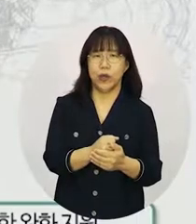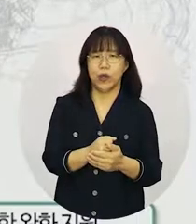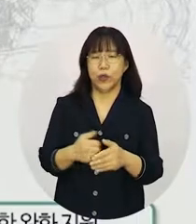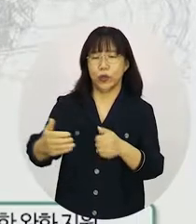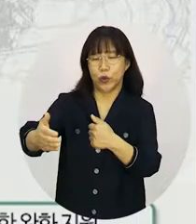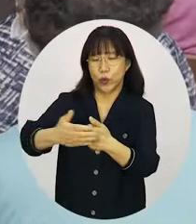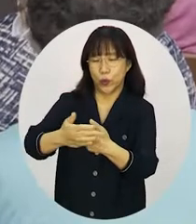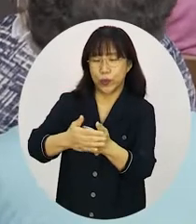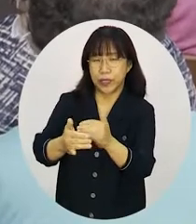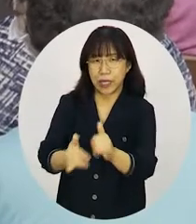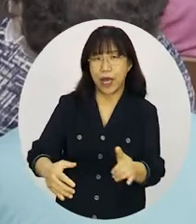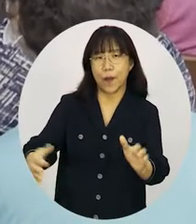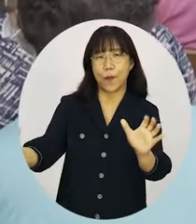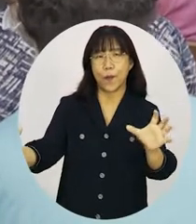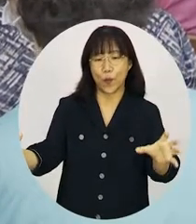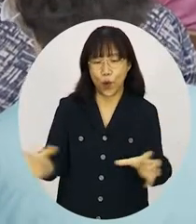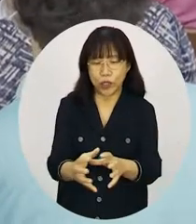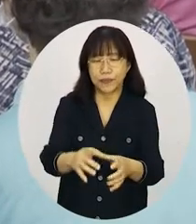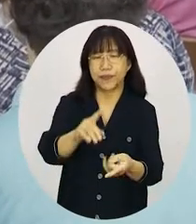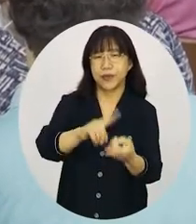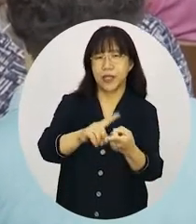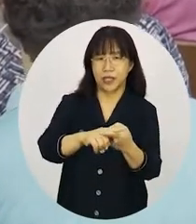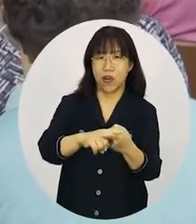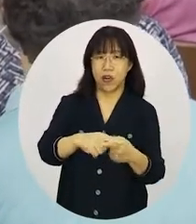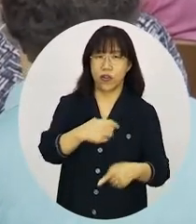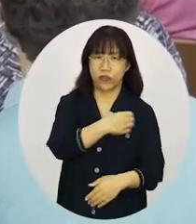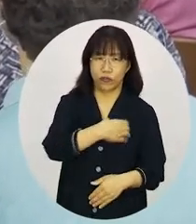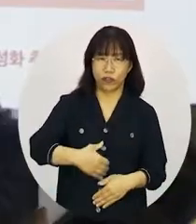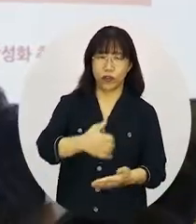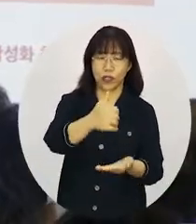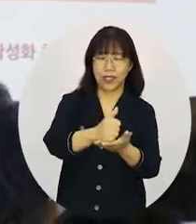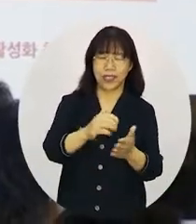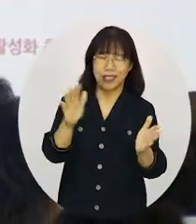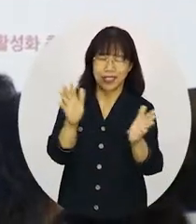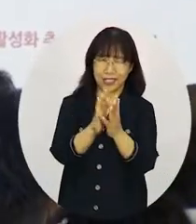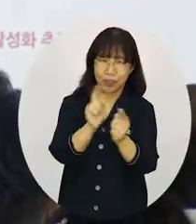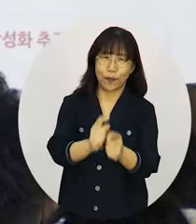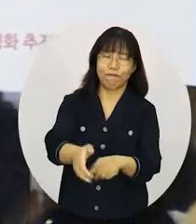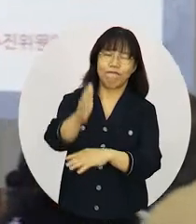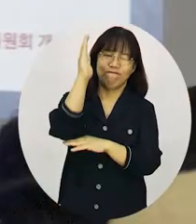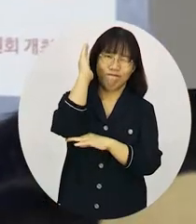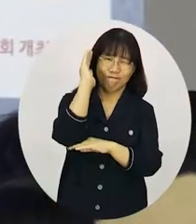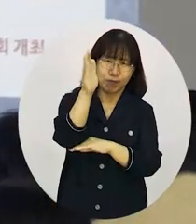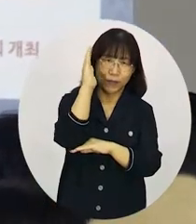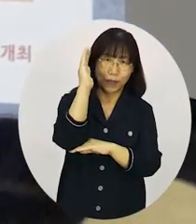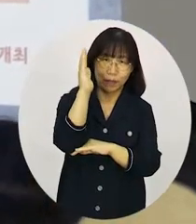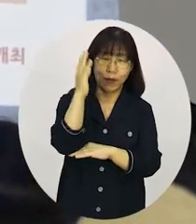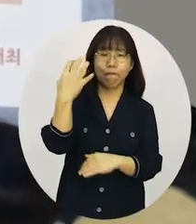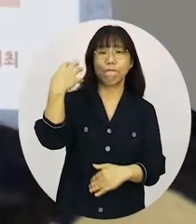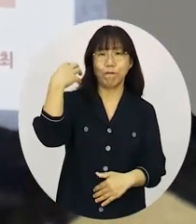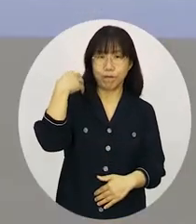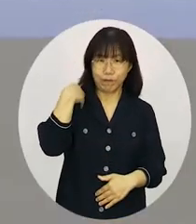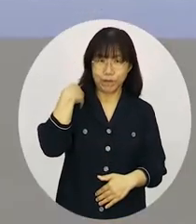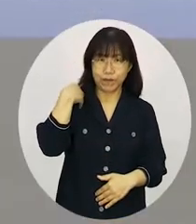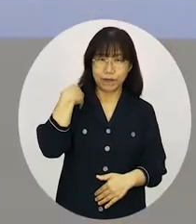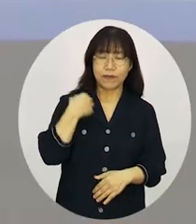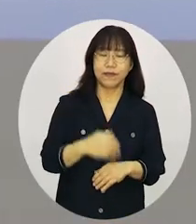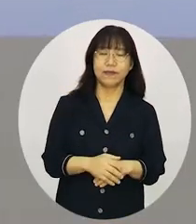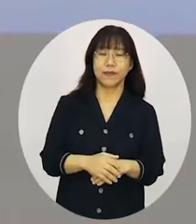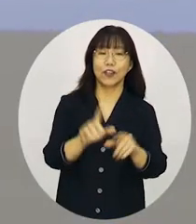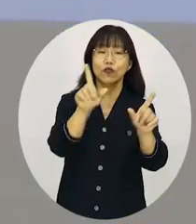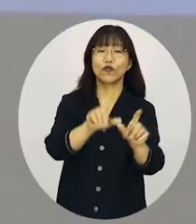소통 서포터즈 모집 운영 등 향후 추진 계획에 대해 김태우 강서구청장이 직접 프레젠테이션을